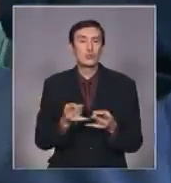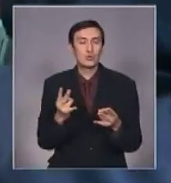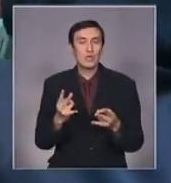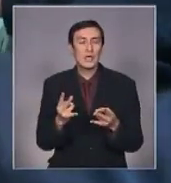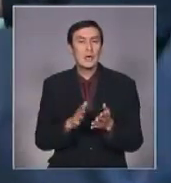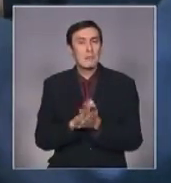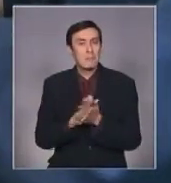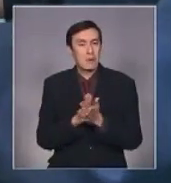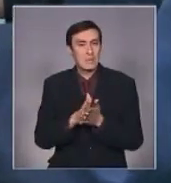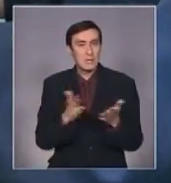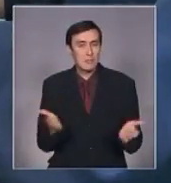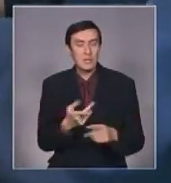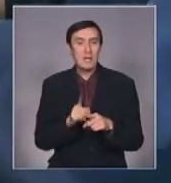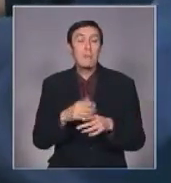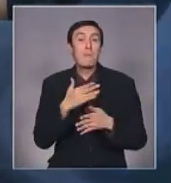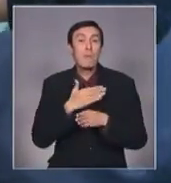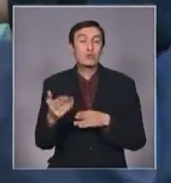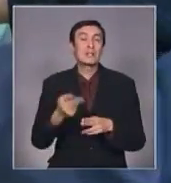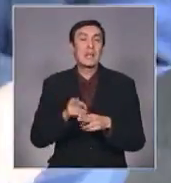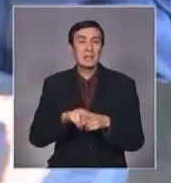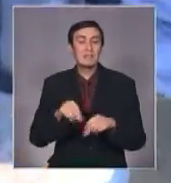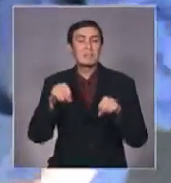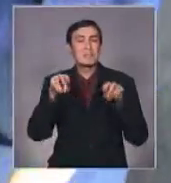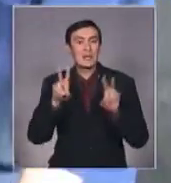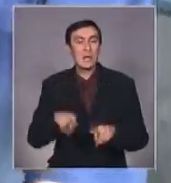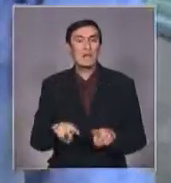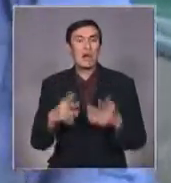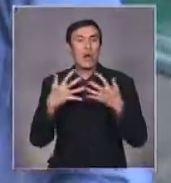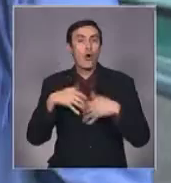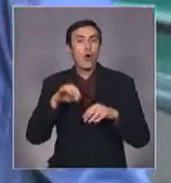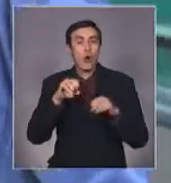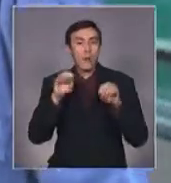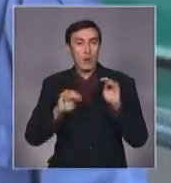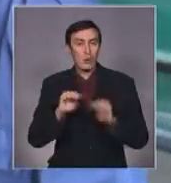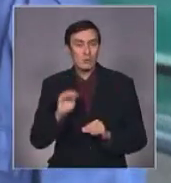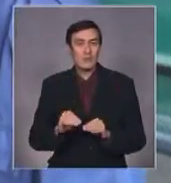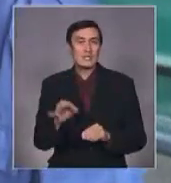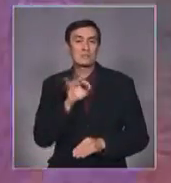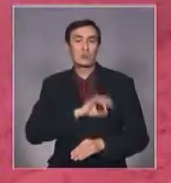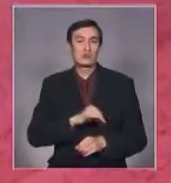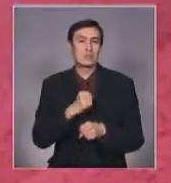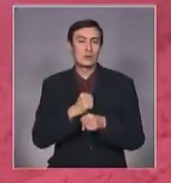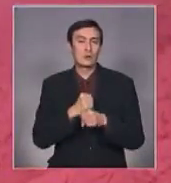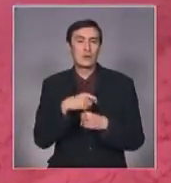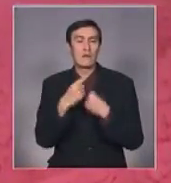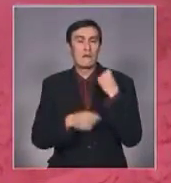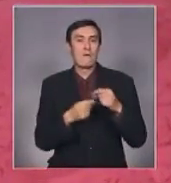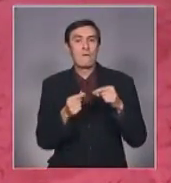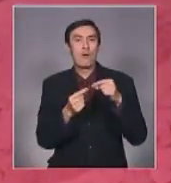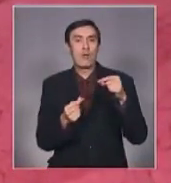хорошенько потеребить. И только после этого с помощью специального оборудования изготавливают войлок.